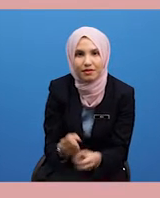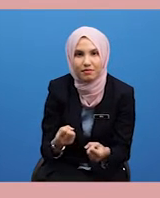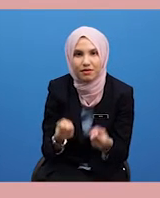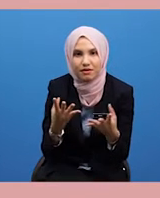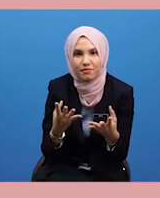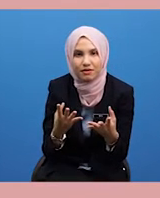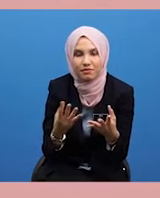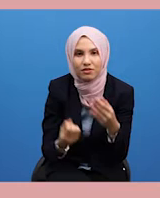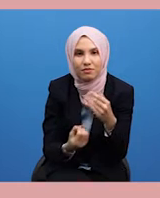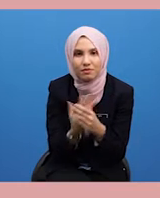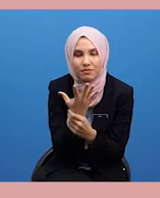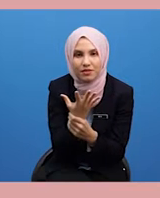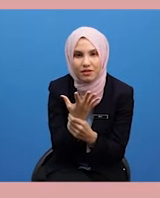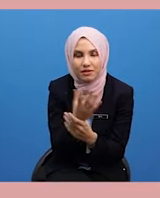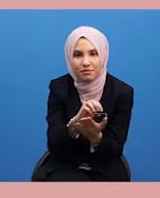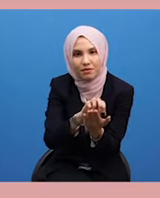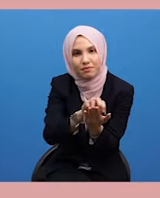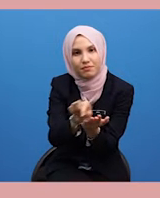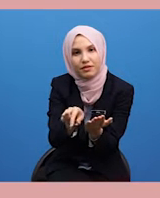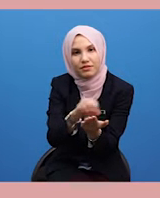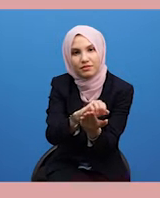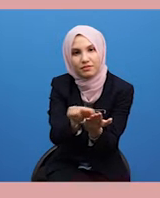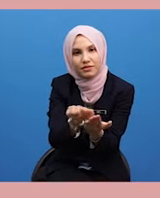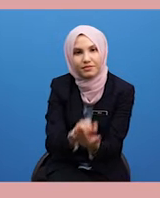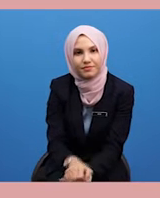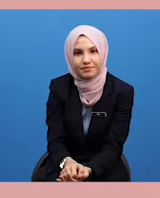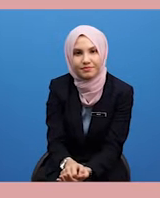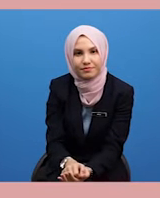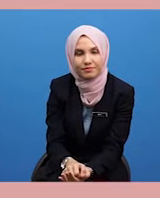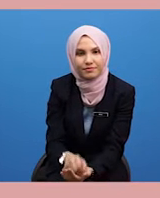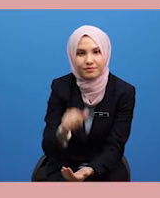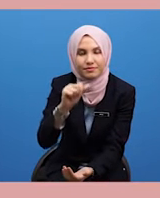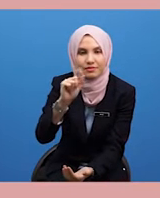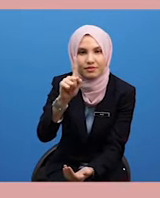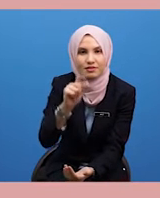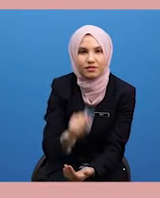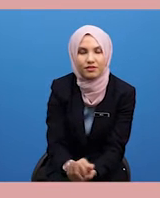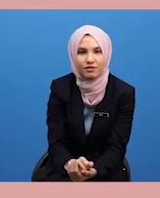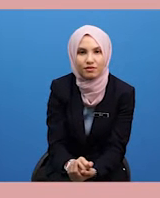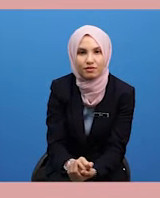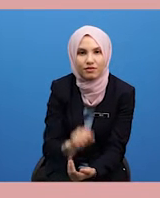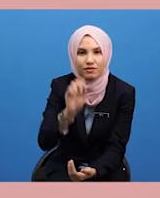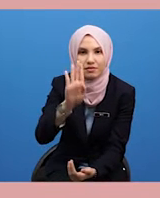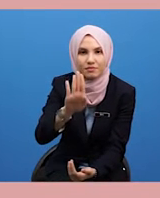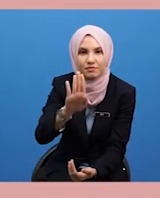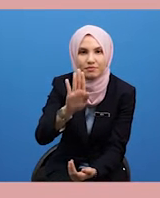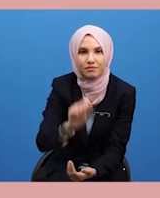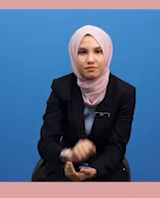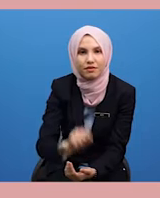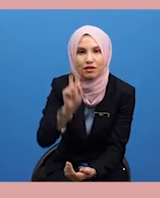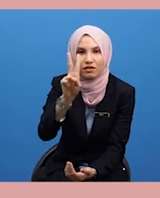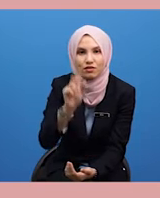Terdapat berapakah faktor bagi percambahan biji benih? A. 1.